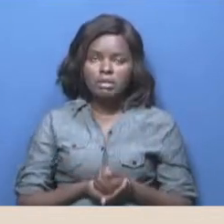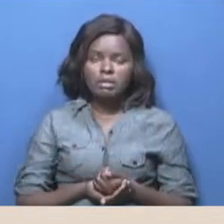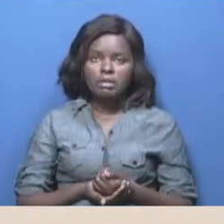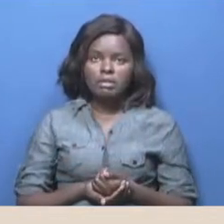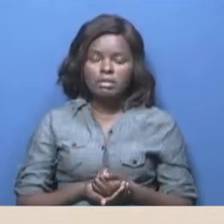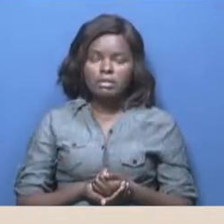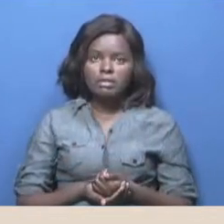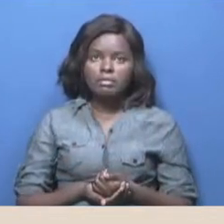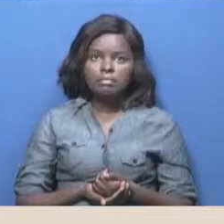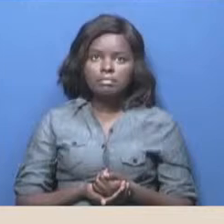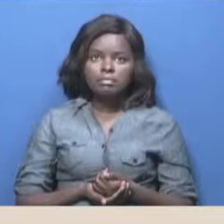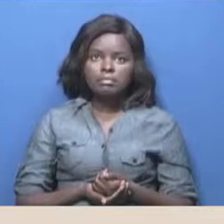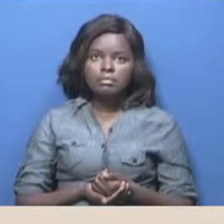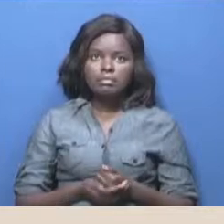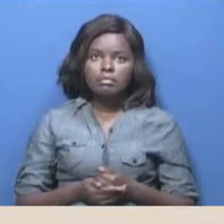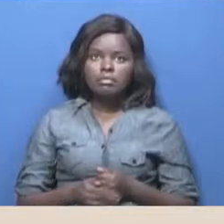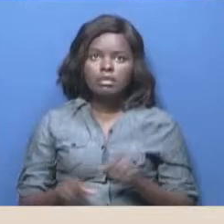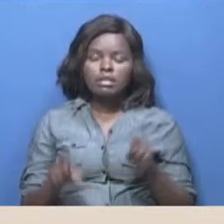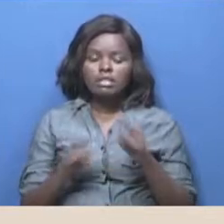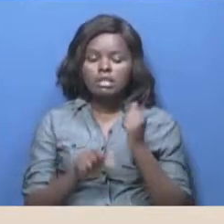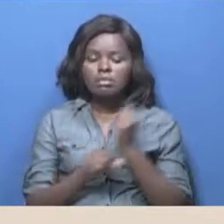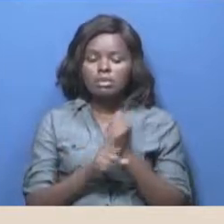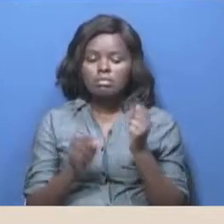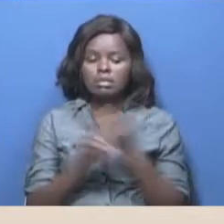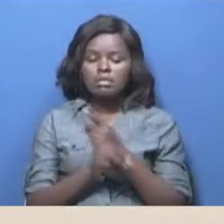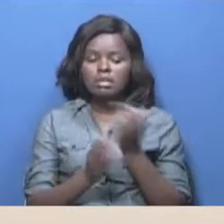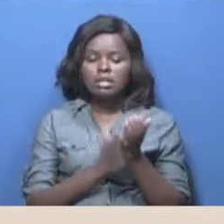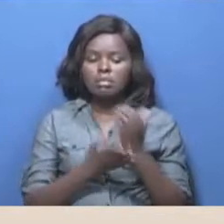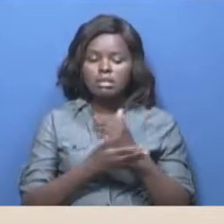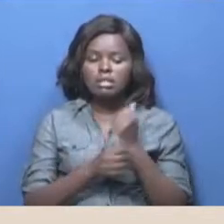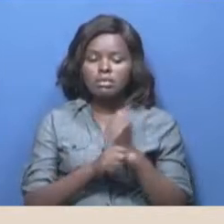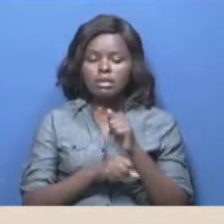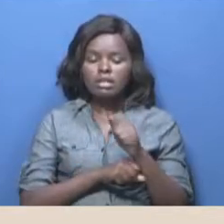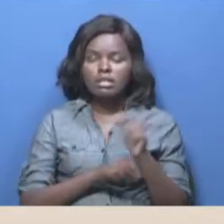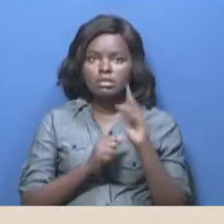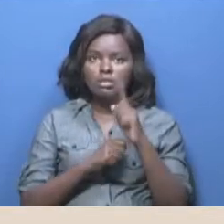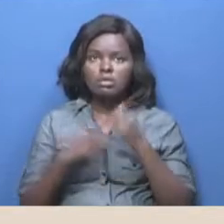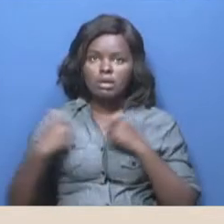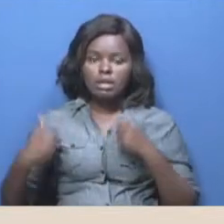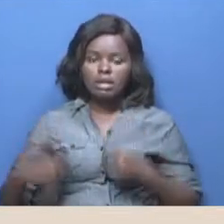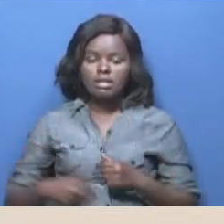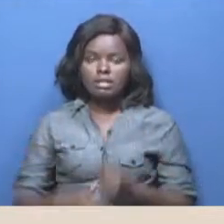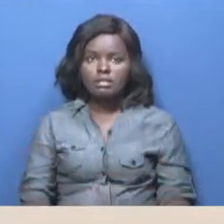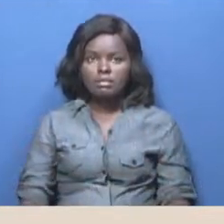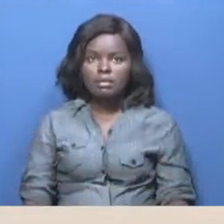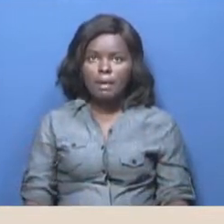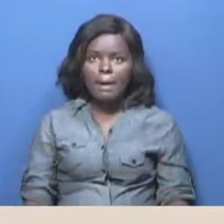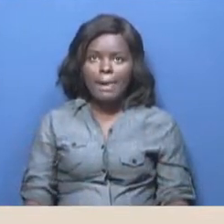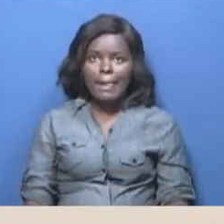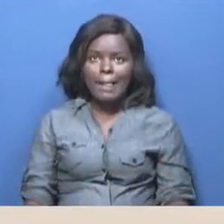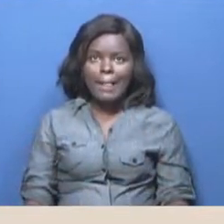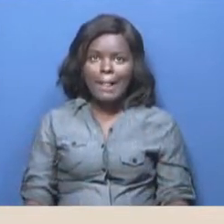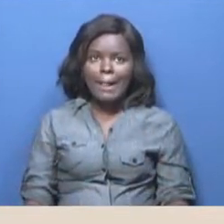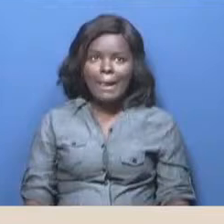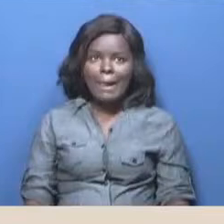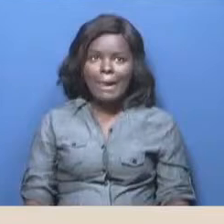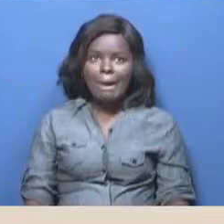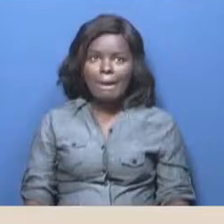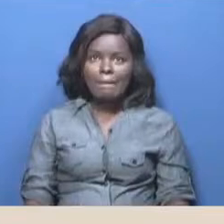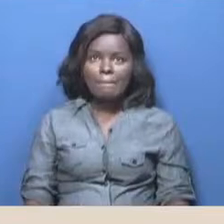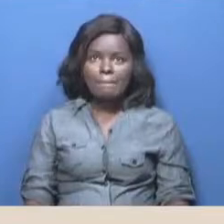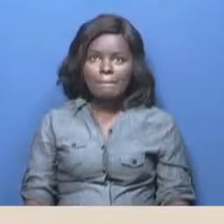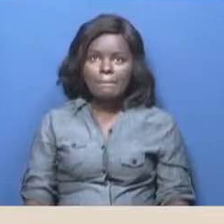upande wa game pia tulisaidia na idara mingi. Na tumefanya hii kazi kwa pamoja, tumemaliza handũ-inĩ ha Kameme TV getwo